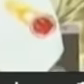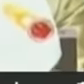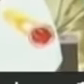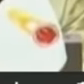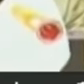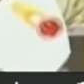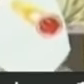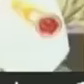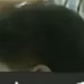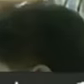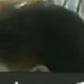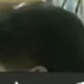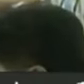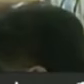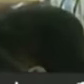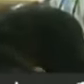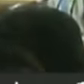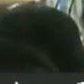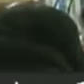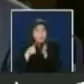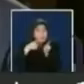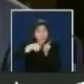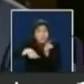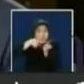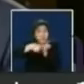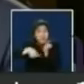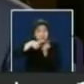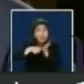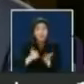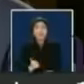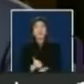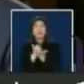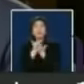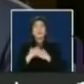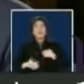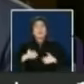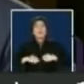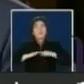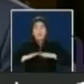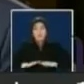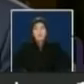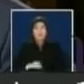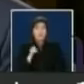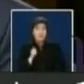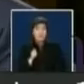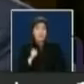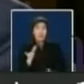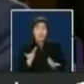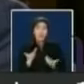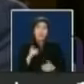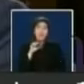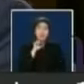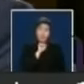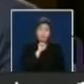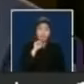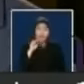ดำเนินการอย่างไรซึ่งจะต้องฟังความคิดเห็นจากประชาชนโดยหลักการปรองดองนั้นจะต้องควบคู่ไปกับหลักการประชาธิปไตยเพื่อ